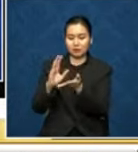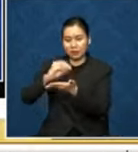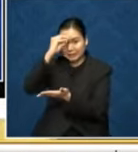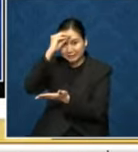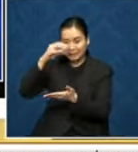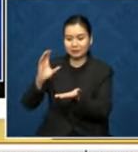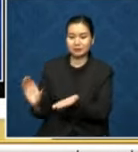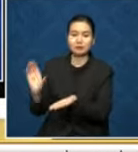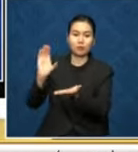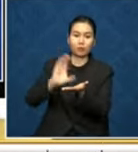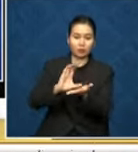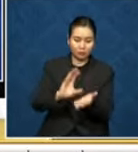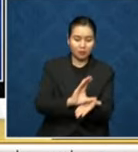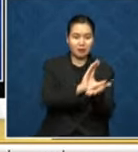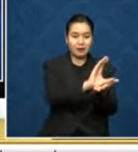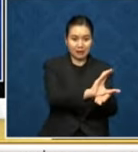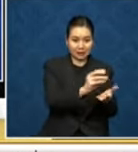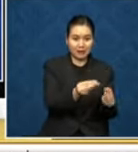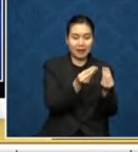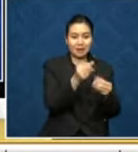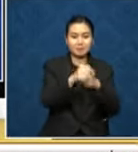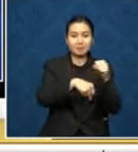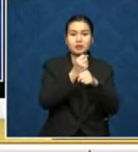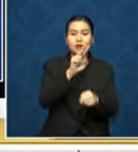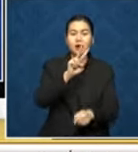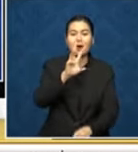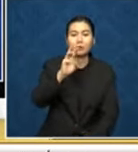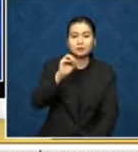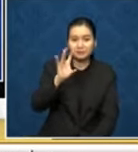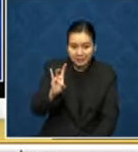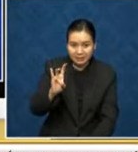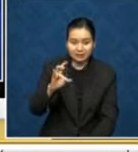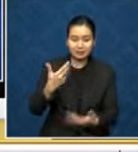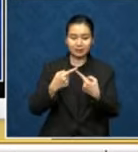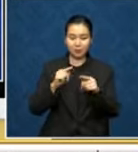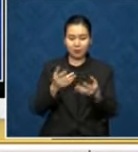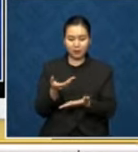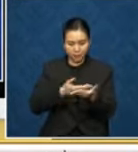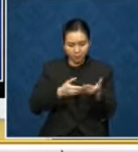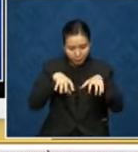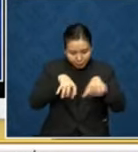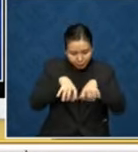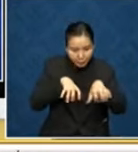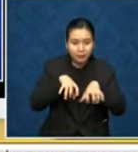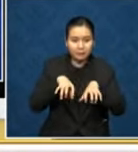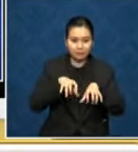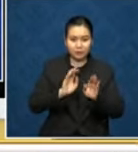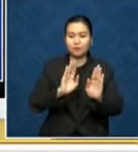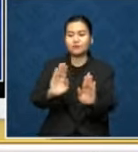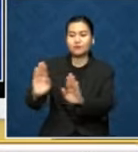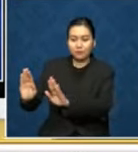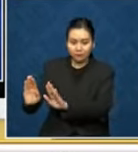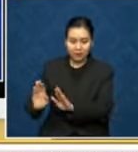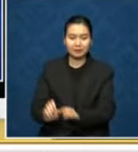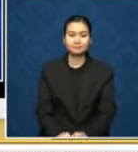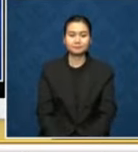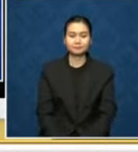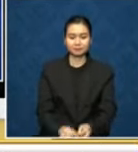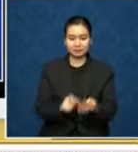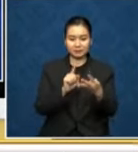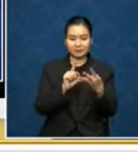จัดสรรงบประมาณไปแล้วในปี67และกำลังอยู่ในขั้นการพิจารณาของสำนักงบประมาณก็ฝากสำนักงบประมาณด้วยเรื่องที่